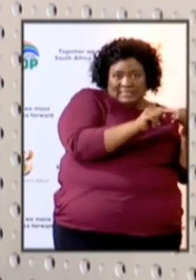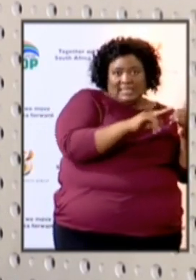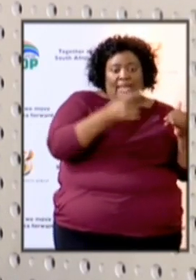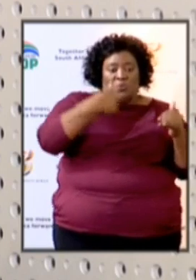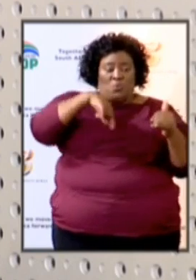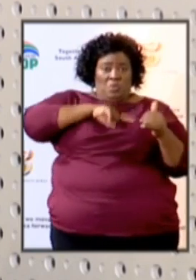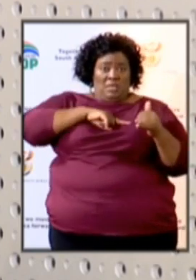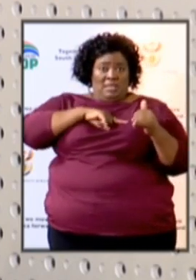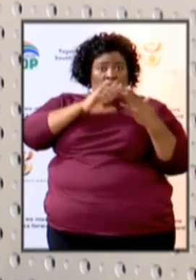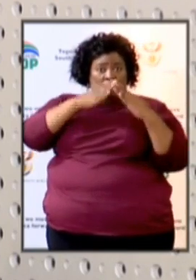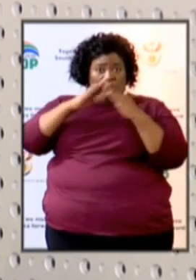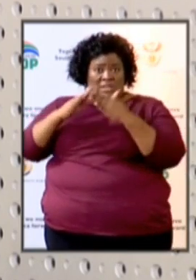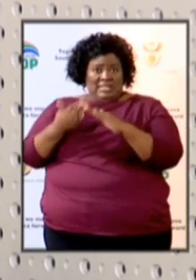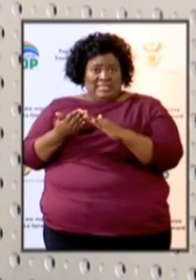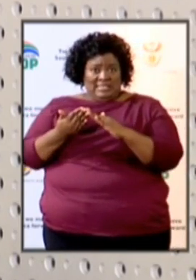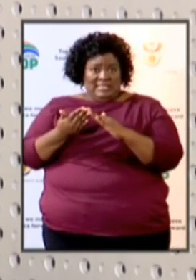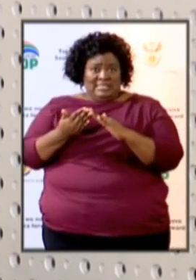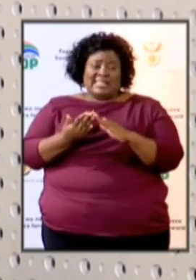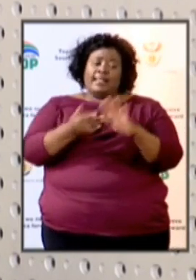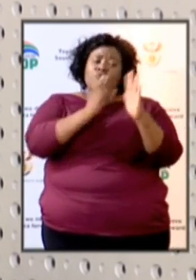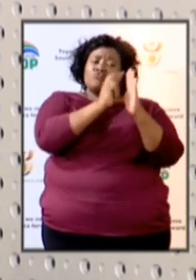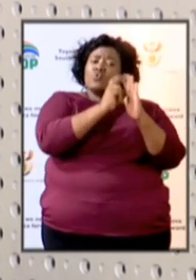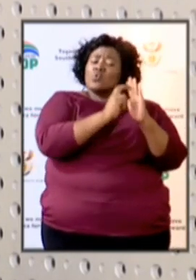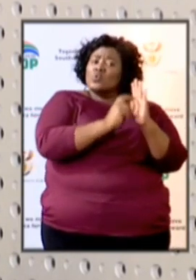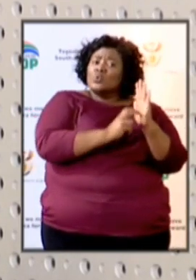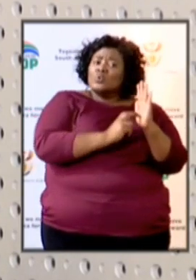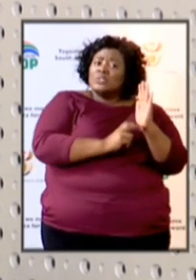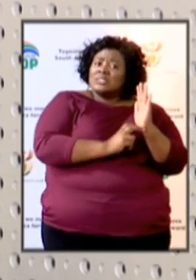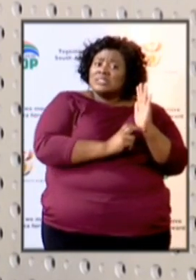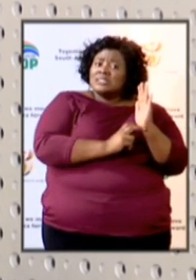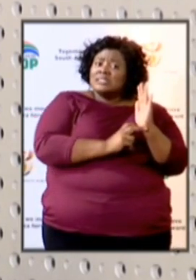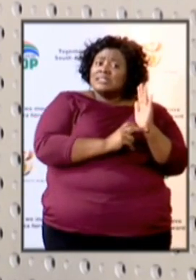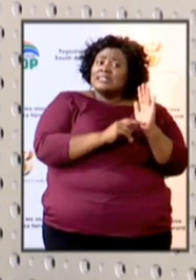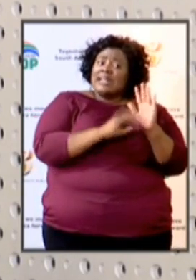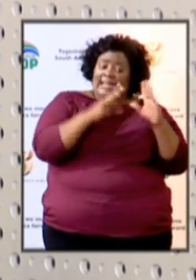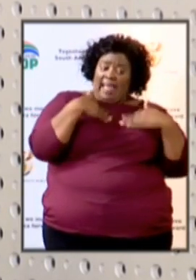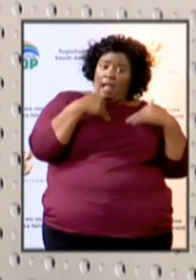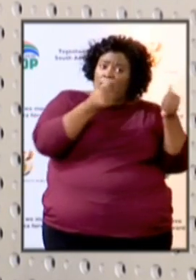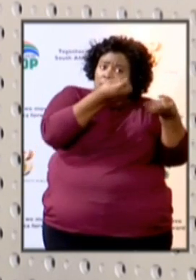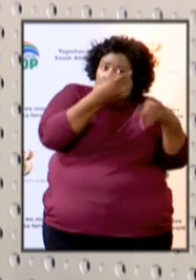uma singayithathi le mthetho esinikwa i-health,